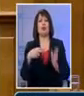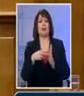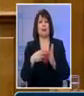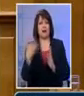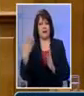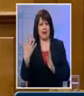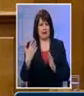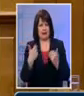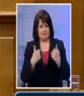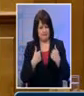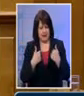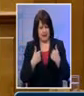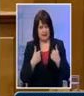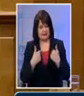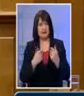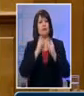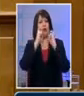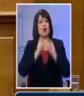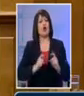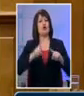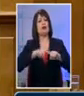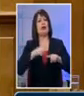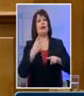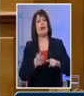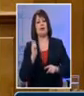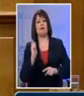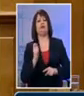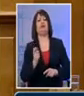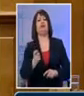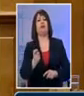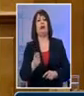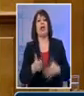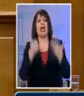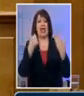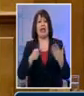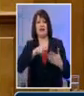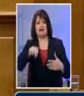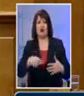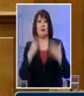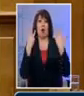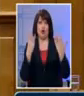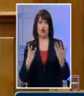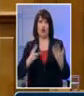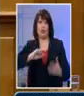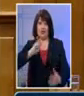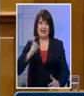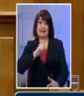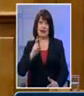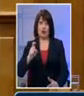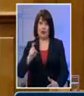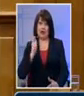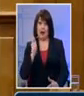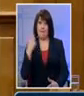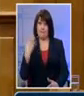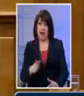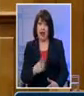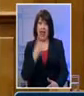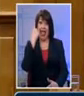2015 τις υποχρεώσεις της χώρας, έχουμε πληρώσει 6,8 δισεκατομμύρια ευρώ χωρίς να έχουμε εισπράξει ούτε ένα